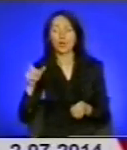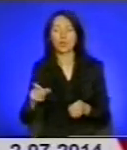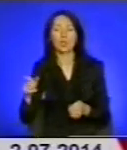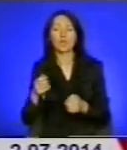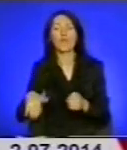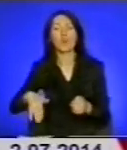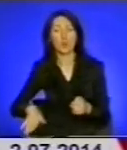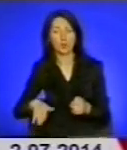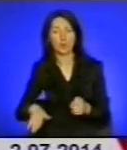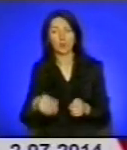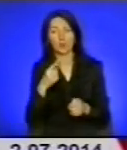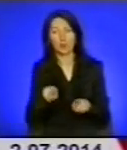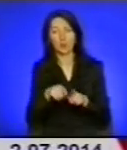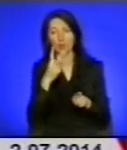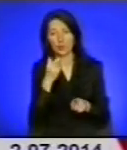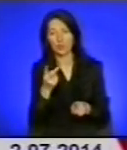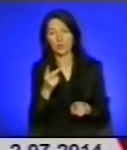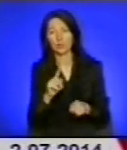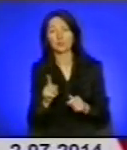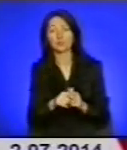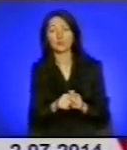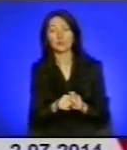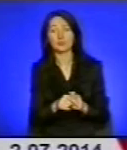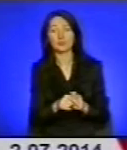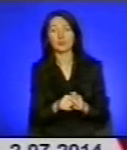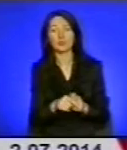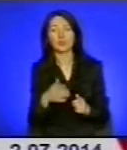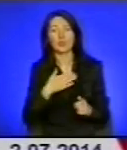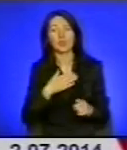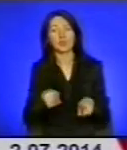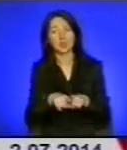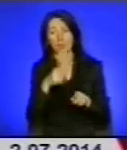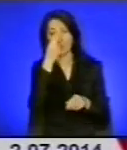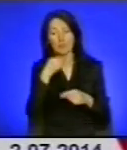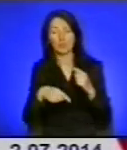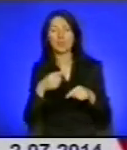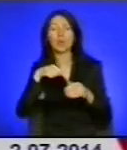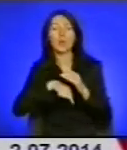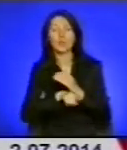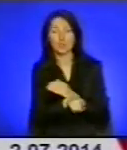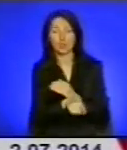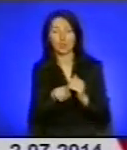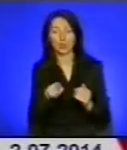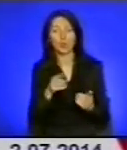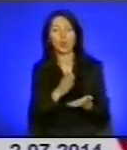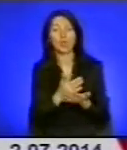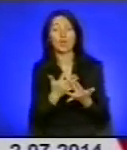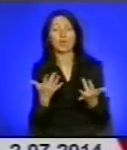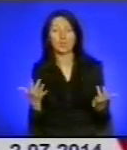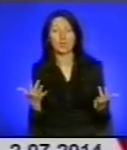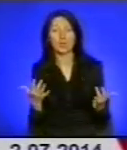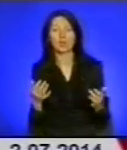щоб щось з язичком із кишені цей буйвол вам не викрив в нас от такі звичаї по черзі тому є різні такі